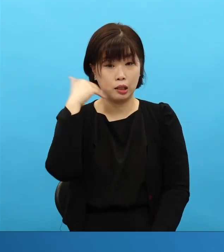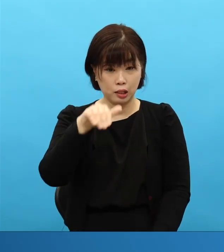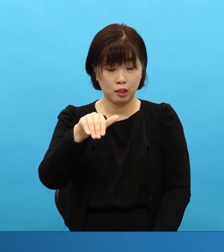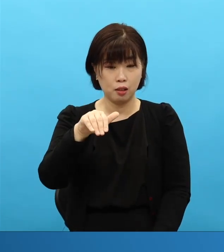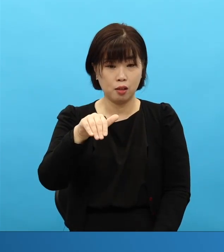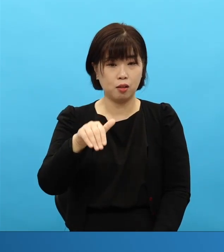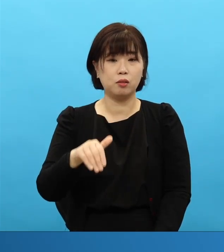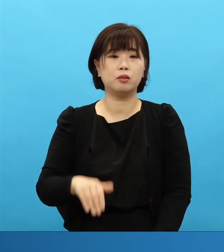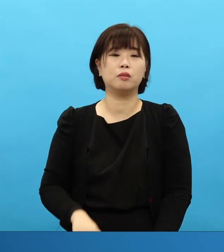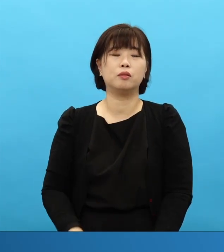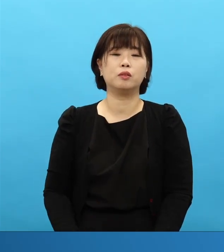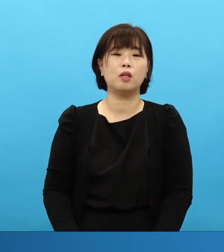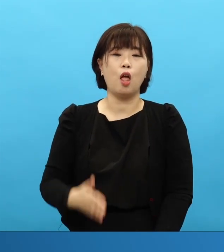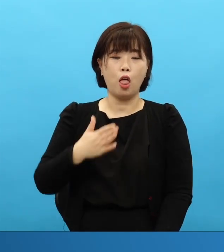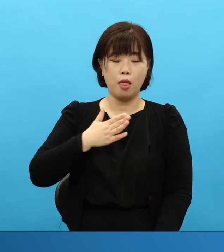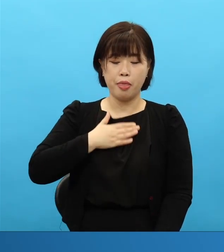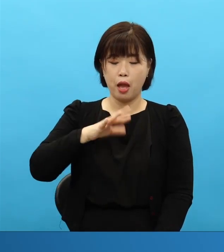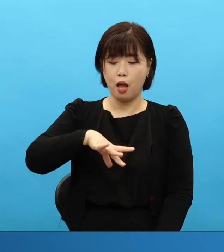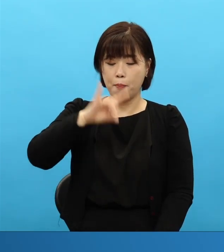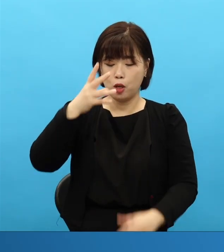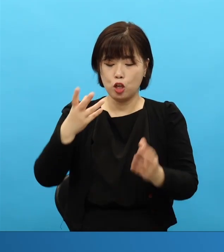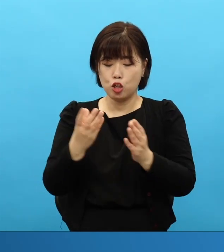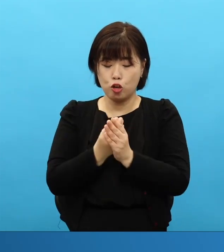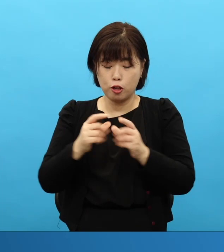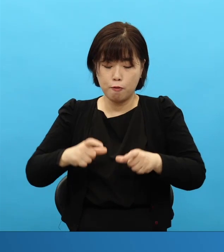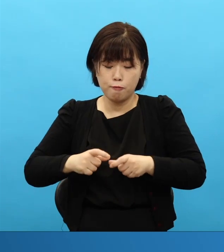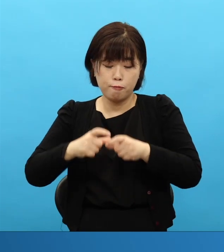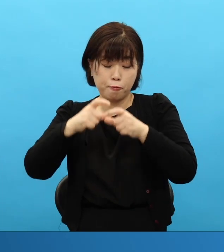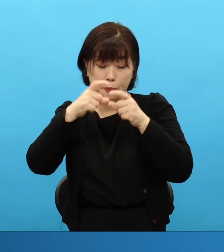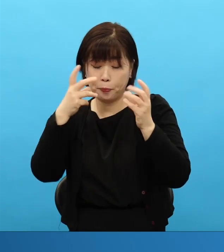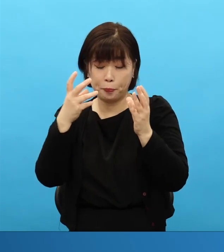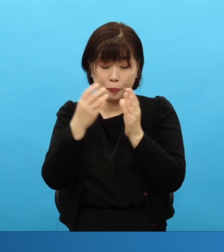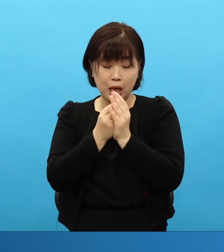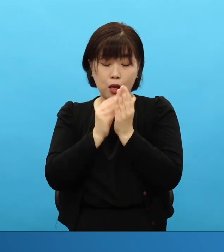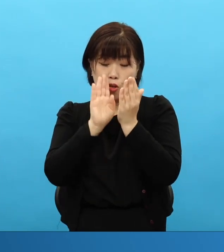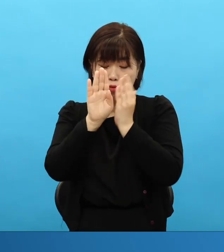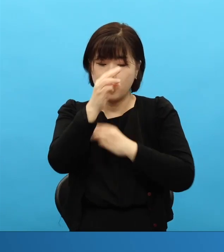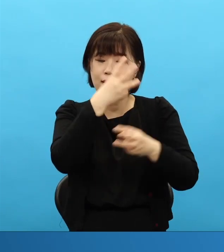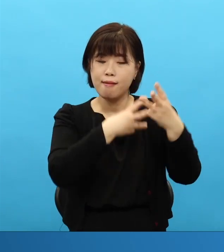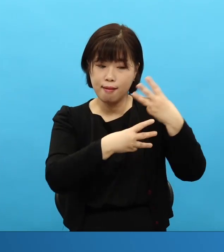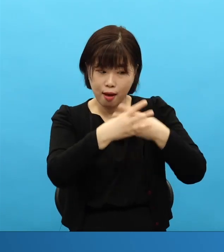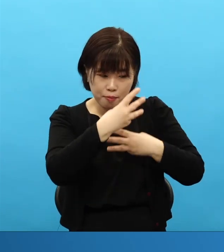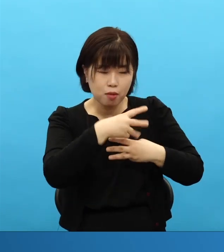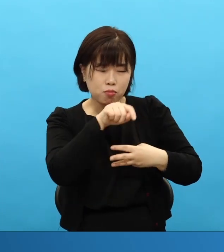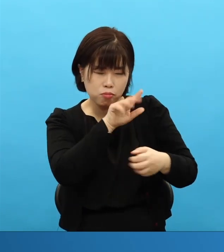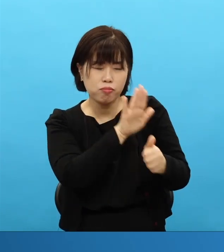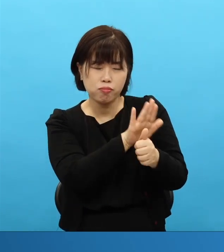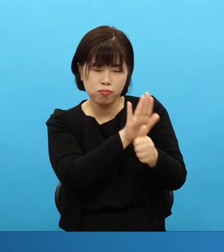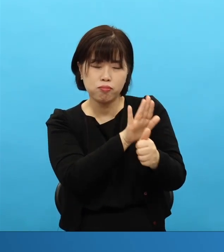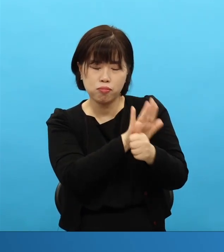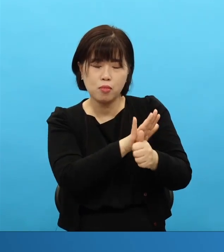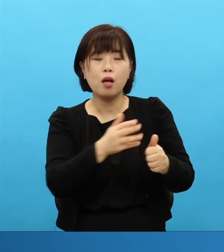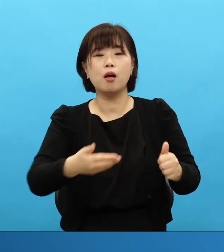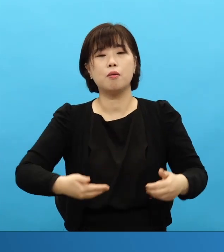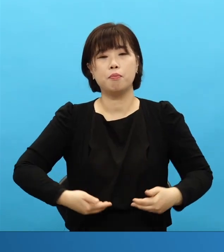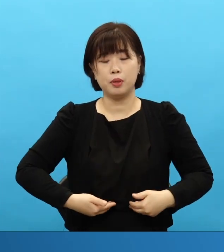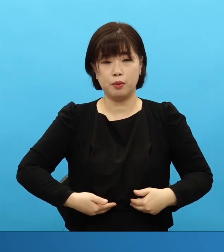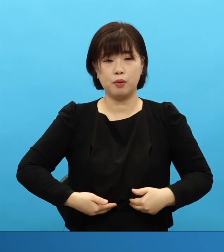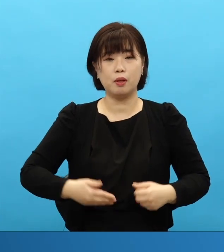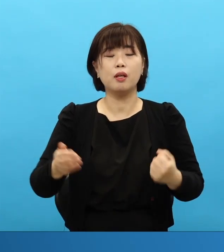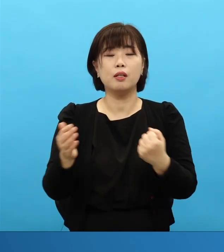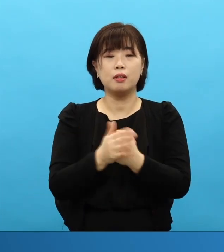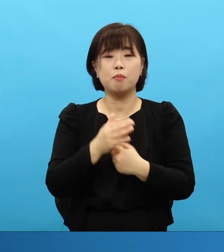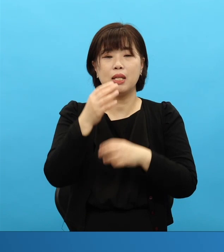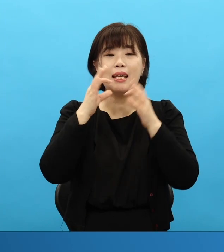spirit to be sick. 렘넌트에게 올바른 달란트를 보기 만들어준다요. You must help the remnant see the correct talents. 그러니까 이게 있어야 되는 거예요. So you must